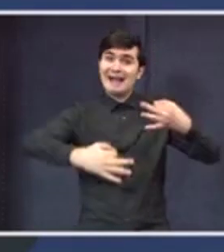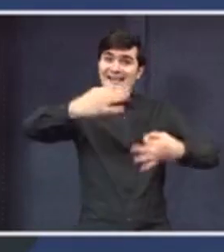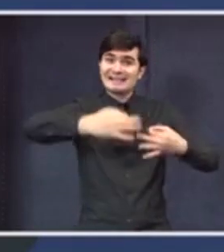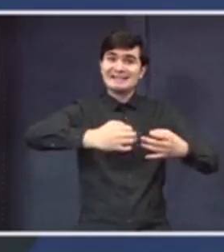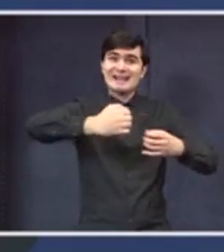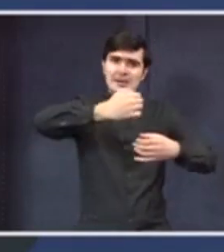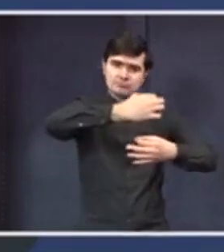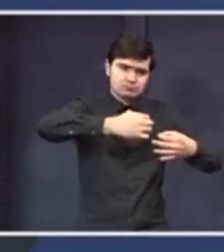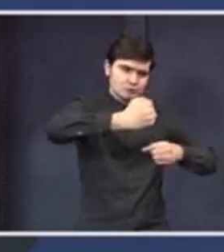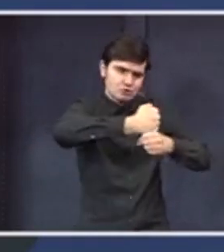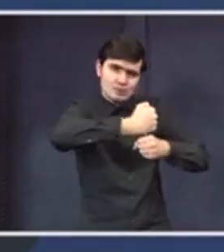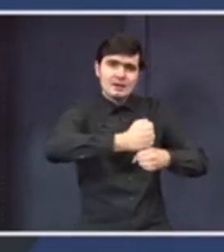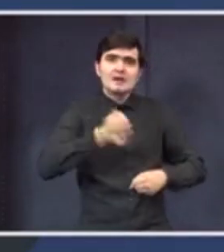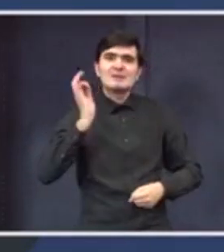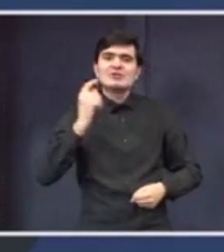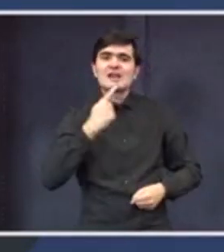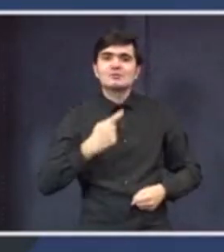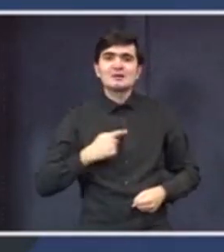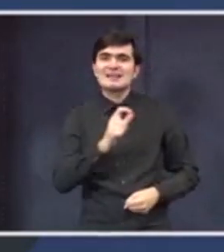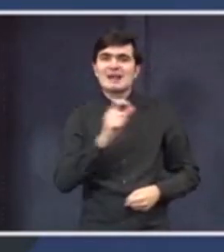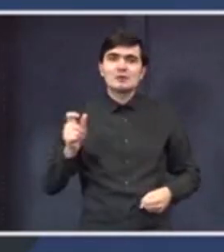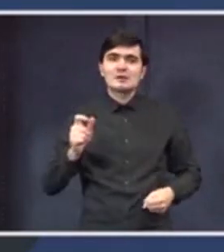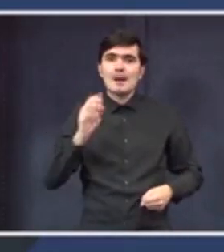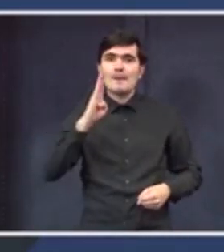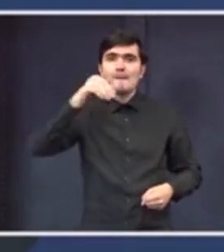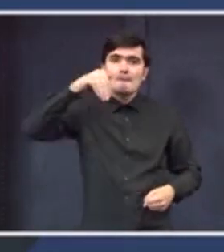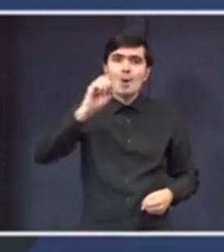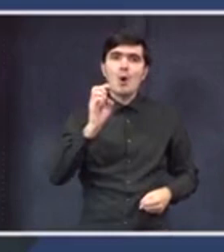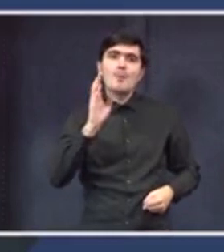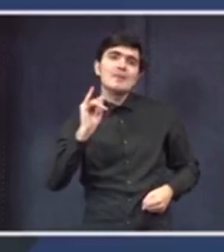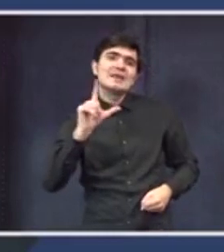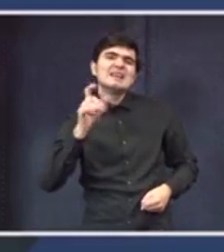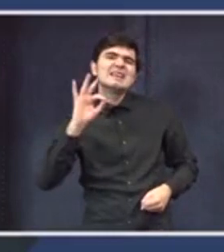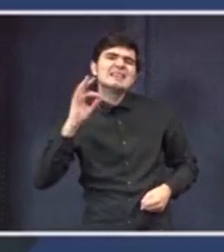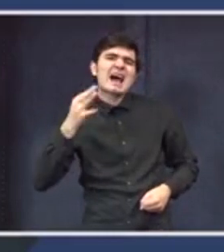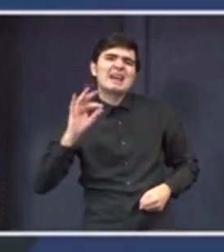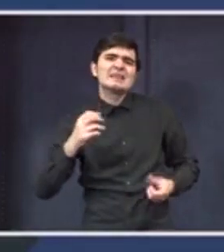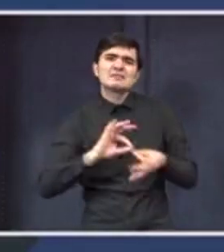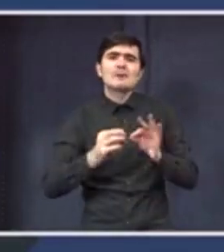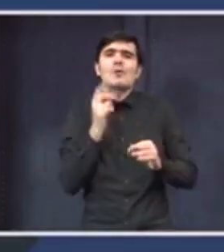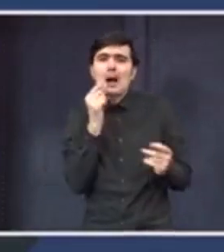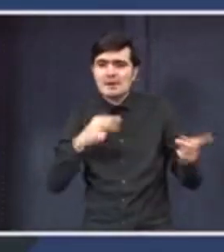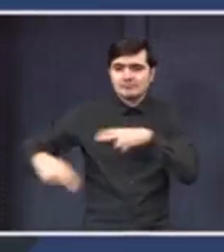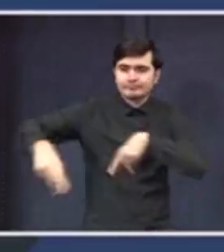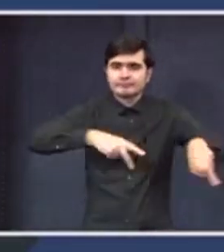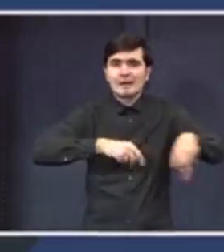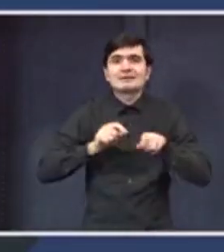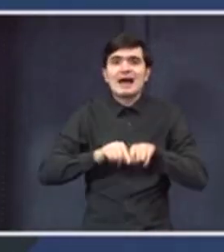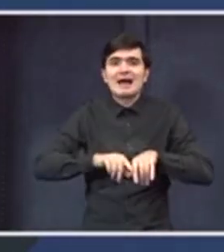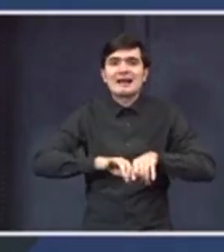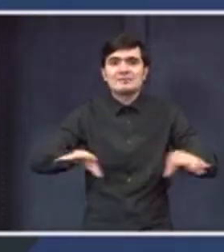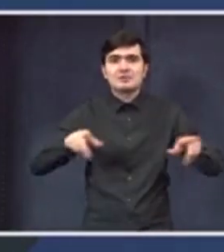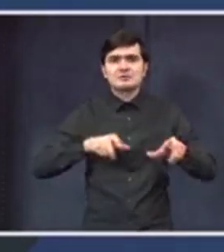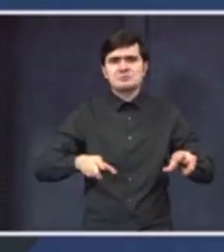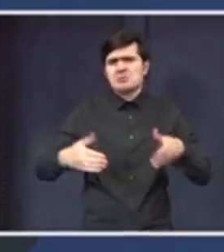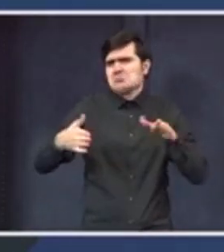că mobilitatea este factorul prin care se răspândește cel mai mult virusul. Măsurile pe care au luat cam